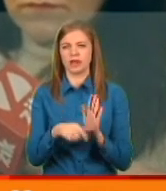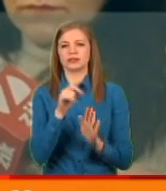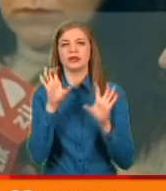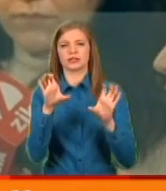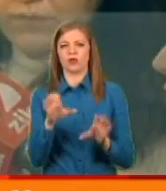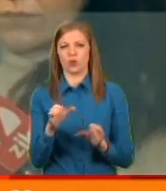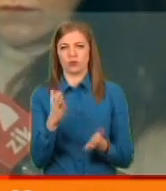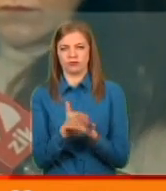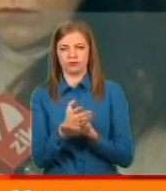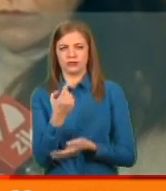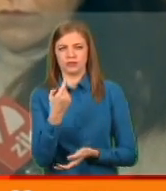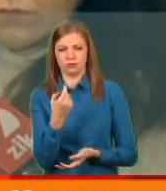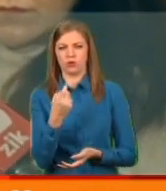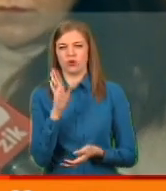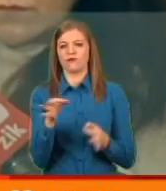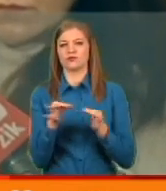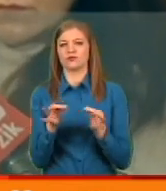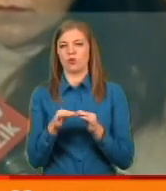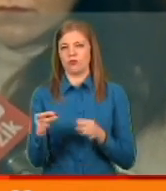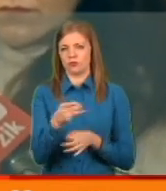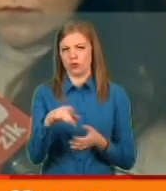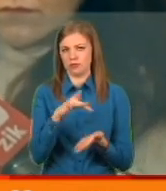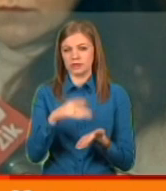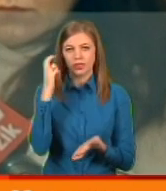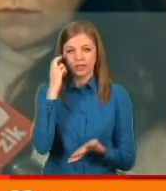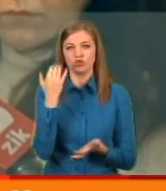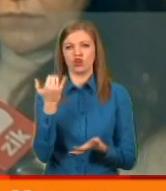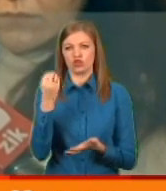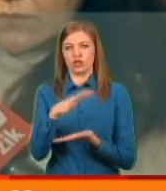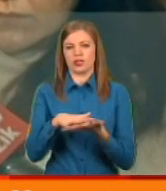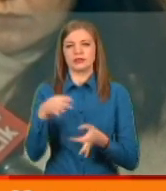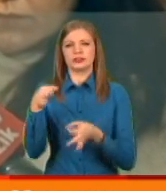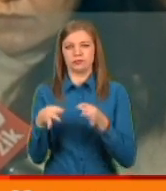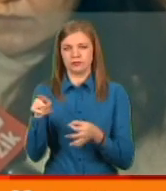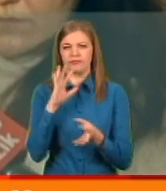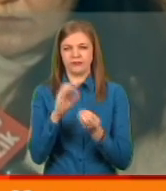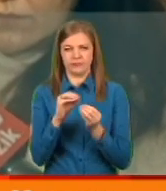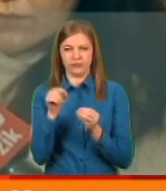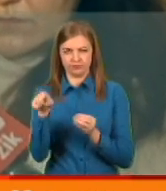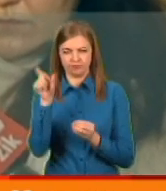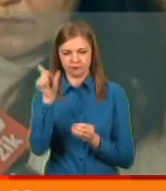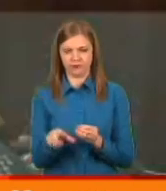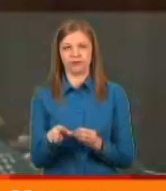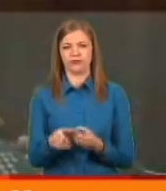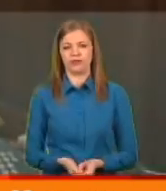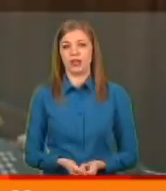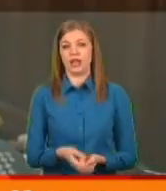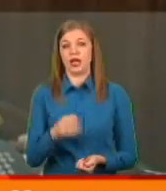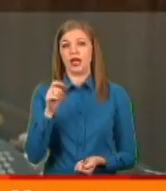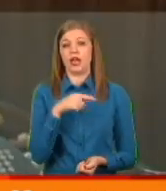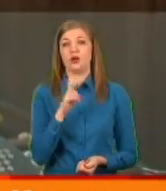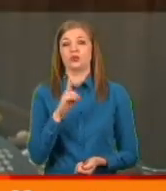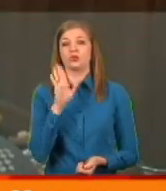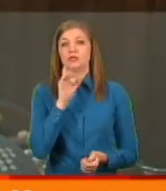незаконне зберігання зброї в Солом'янському районному суді міста Києва. Ще слухається справа за обвинуваченням Крисіна. Удова